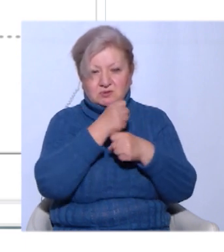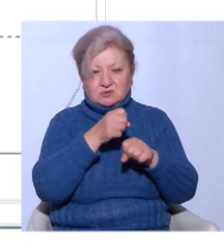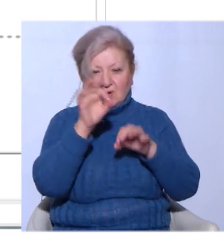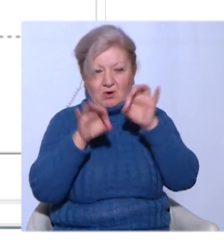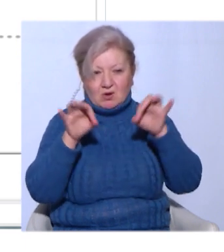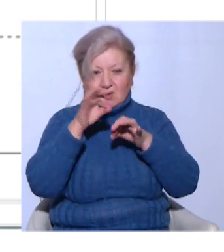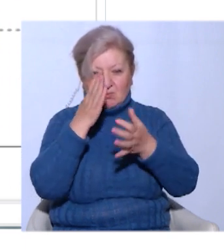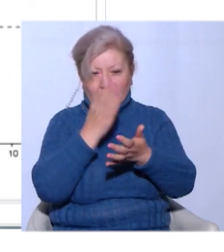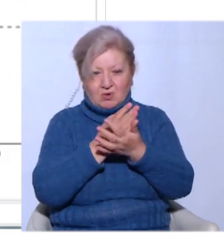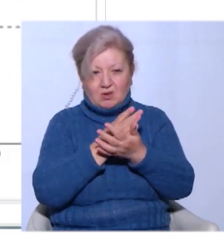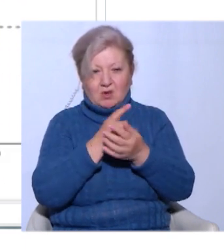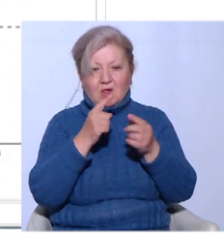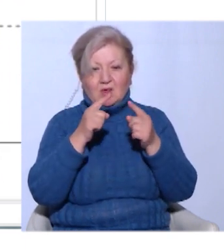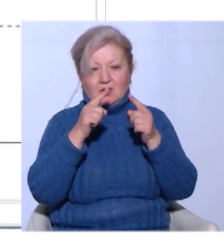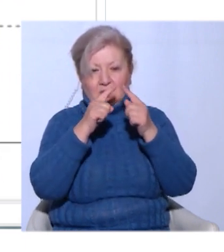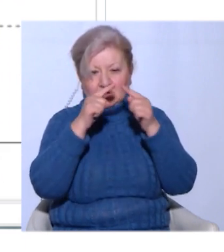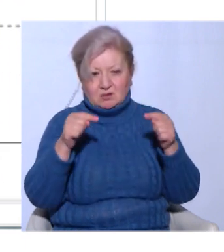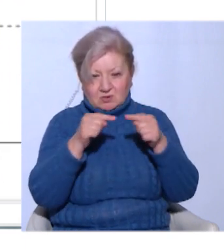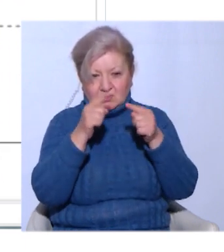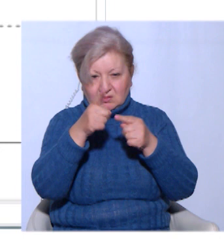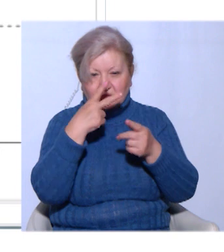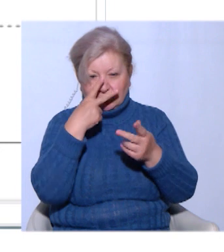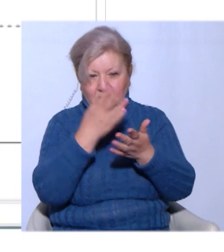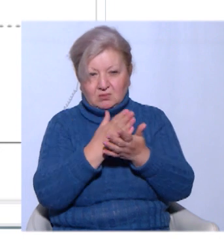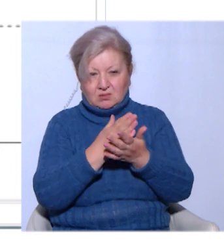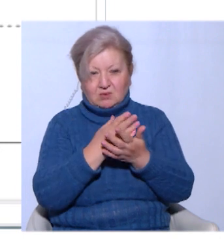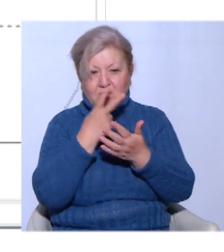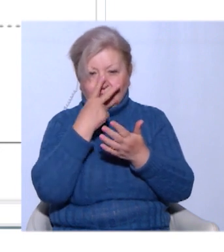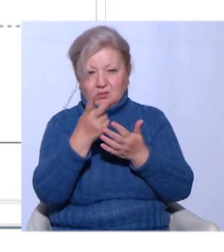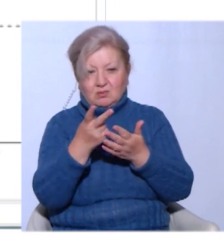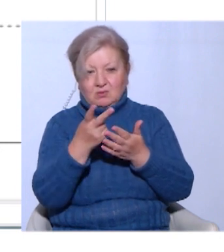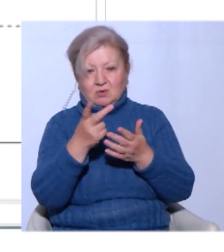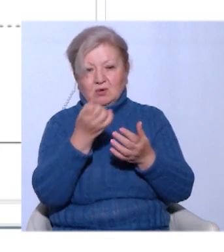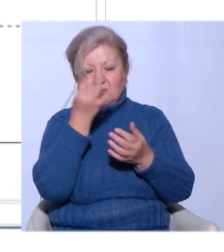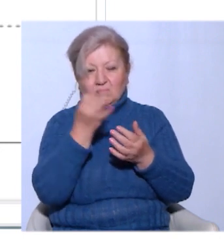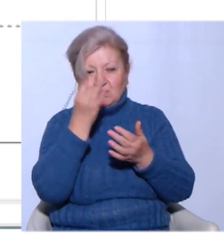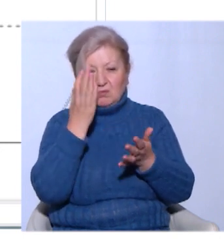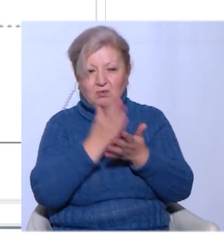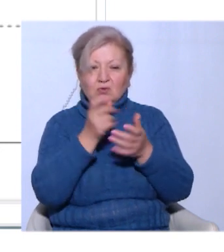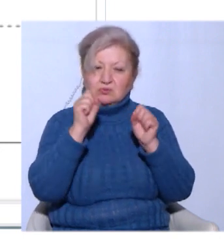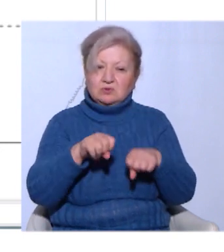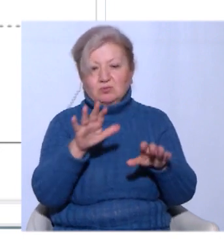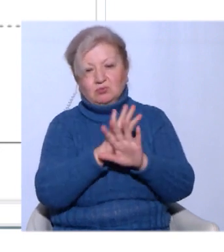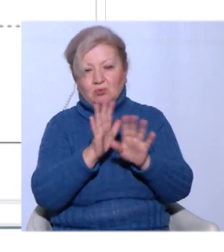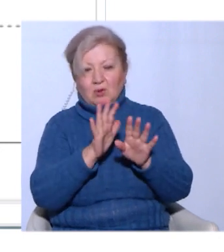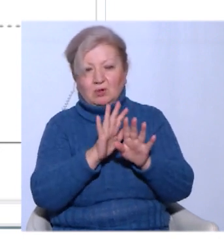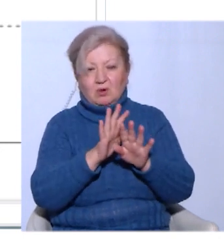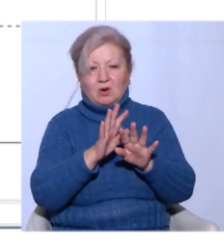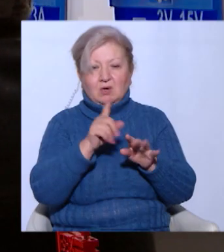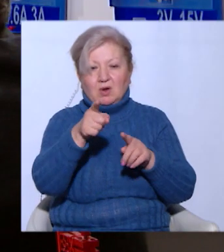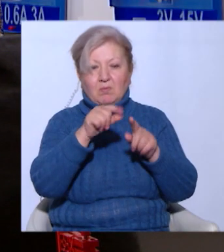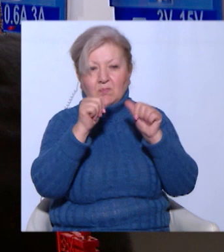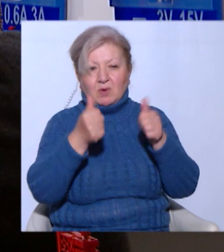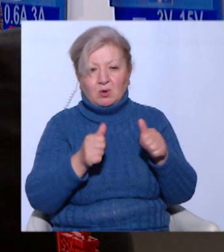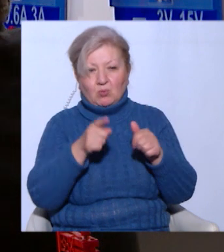ისევ სიჩქარის გრაფიკი გვაქვს. ტრაპეცია. მოცემულ მომენტში ჩვენ გვაინტერესებს შეგვიძლია